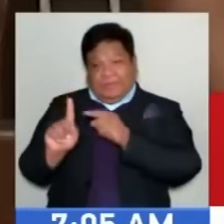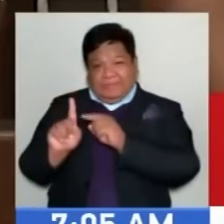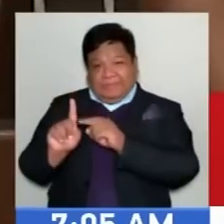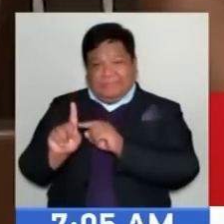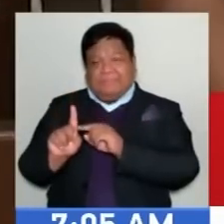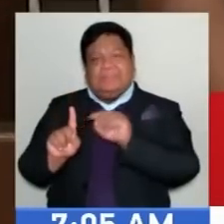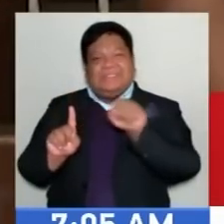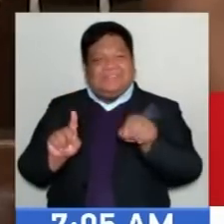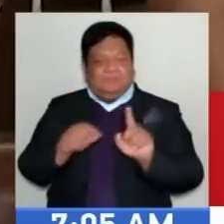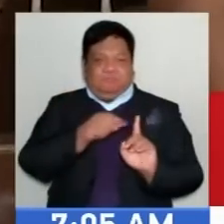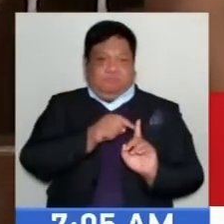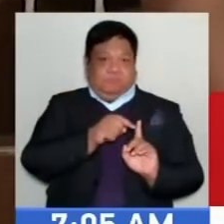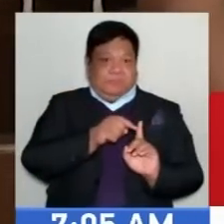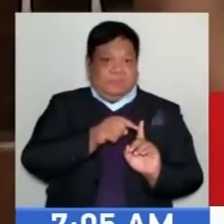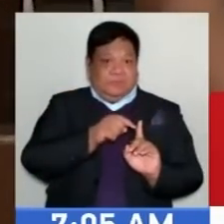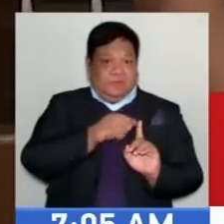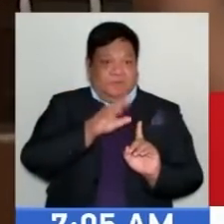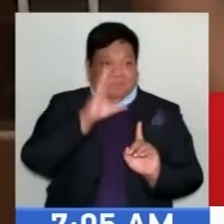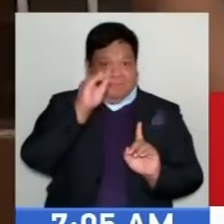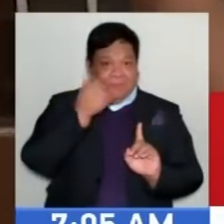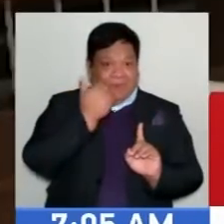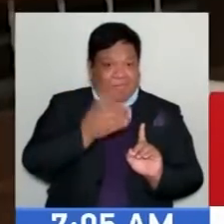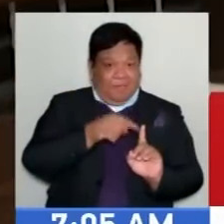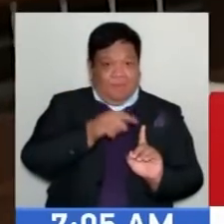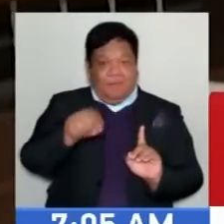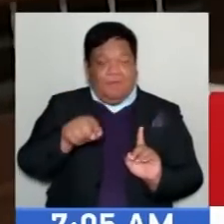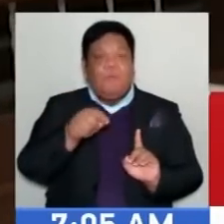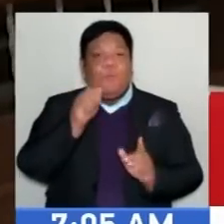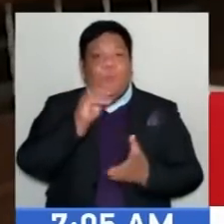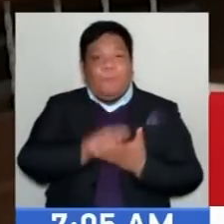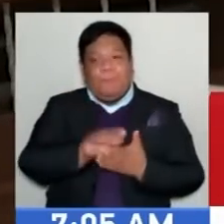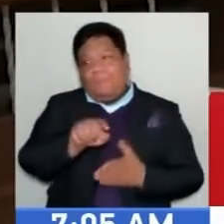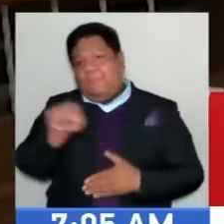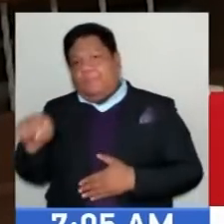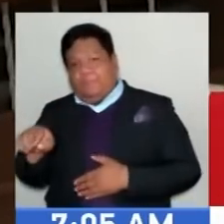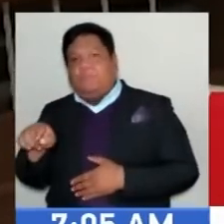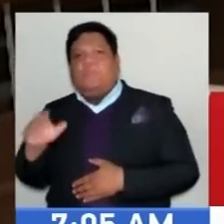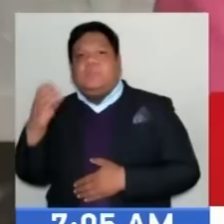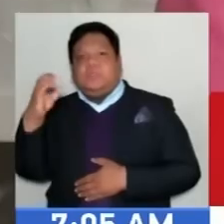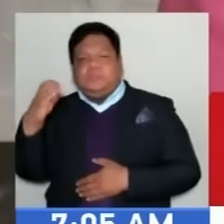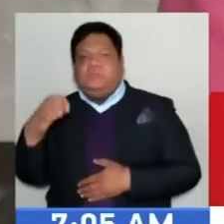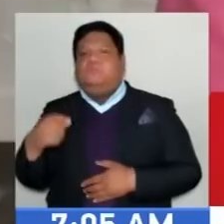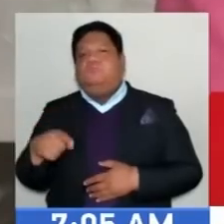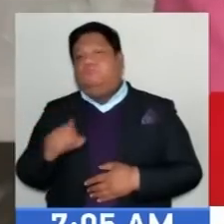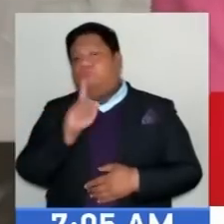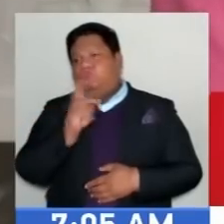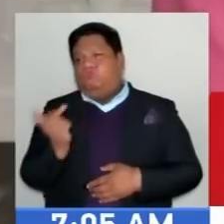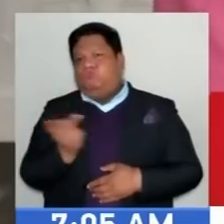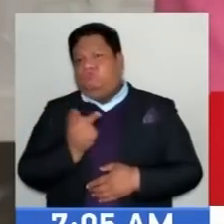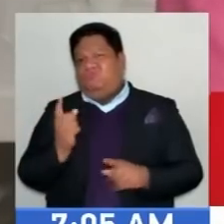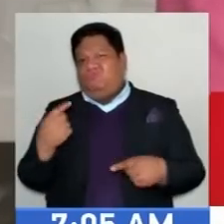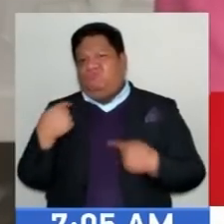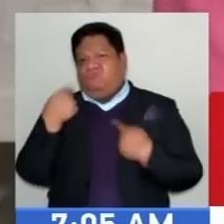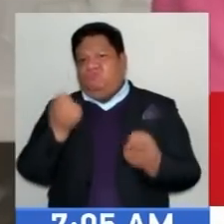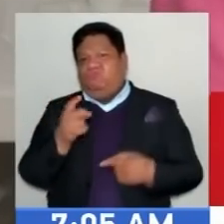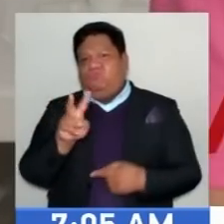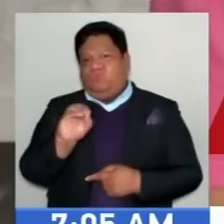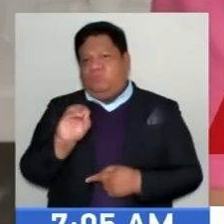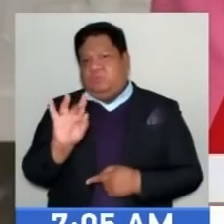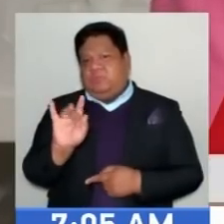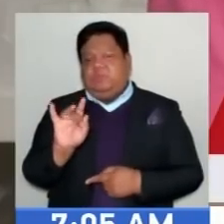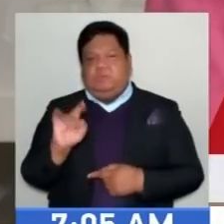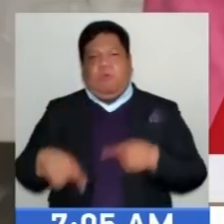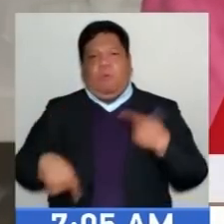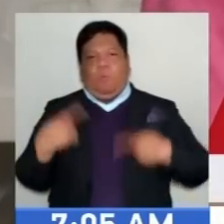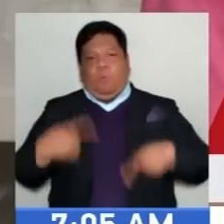Sandahan, matagal na raw may alitan sina Sandahan at Pascual. 2018 pa raw ito nagsimula. Dahil lang po yun sa kawad na sinasabi